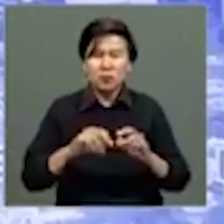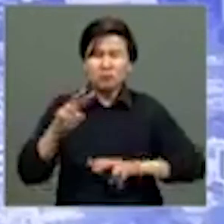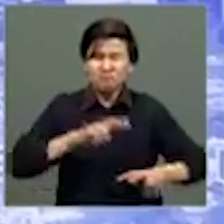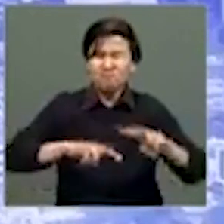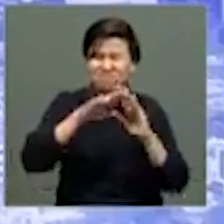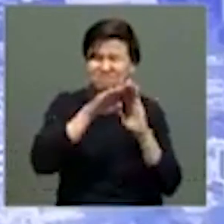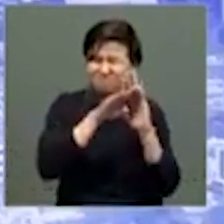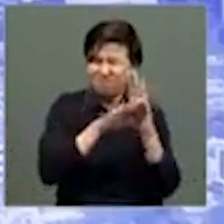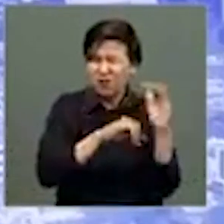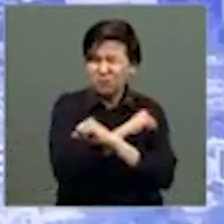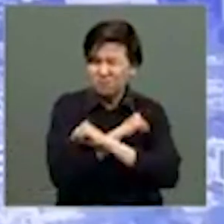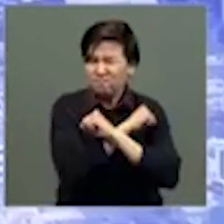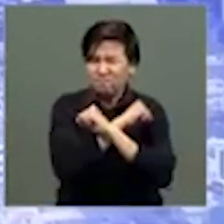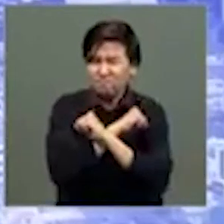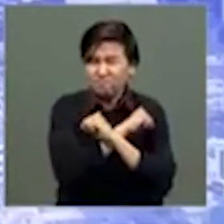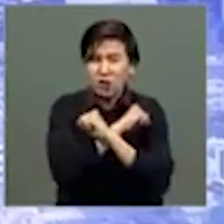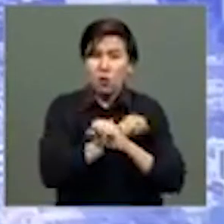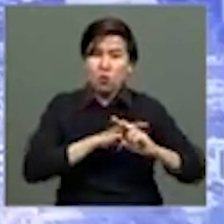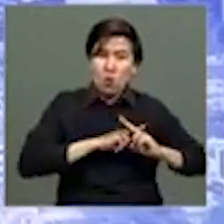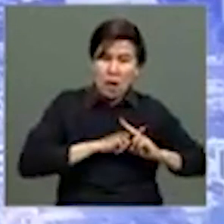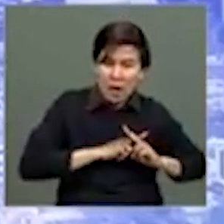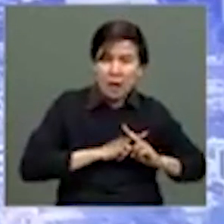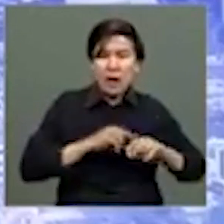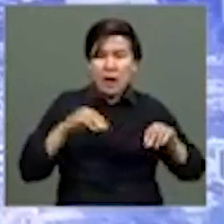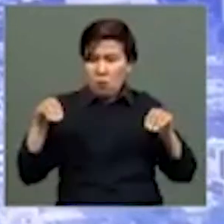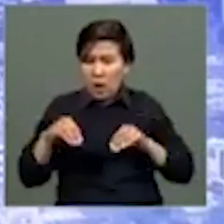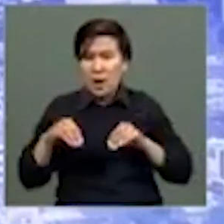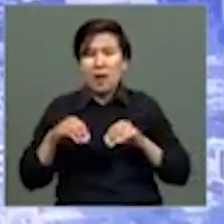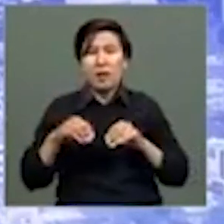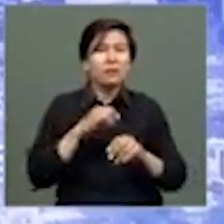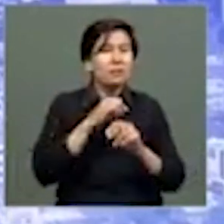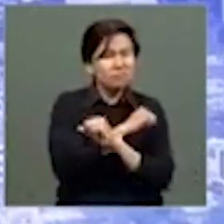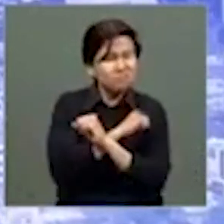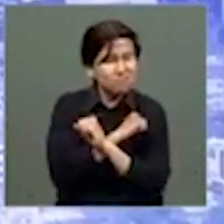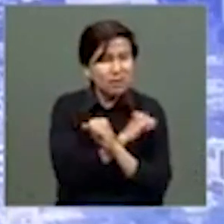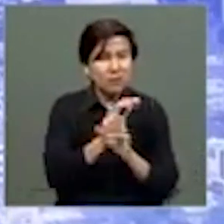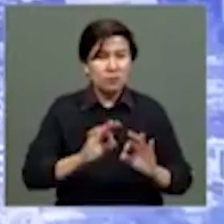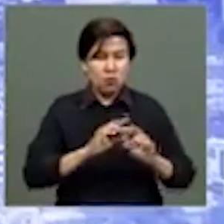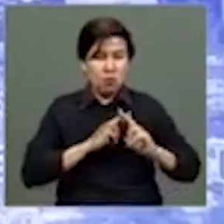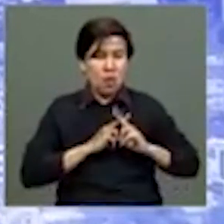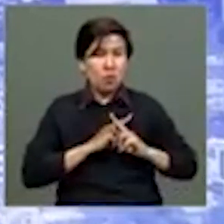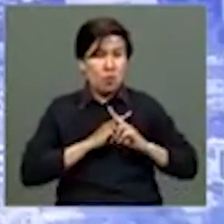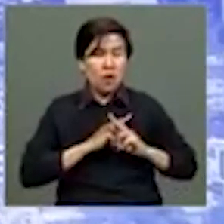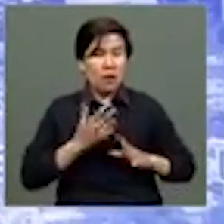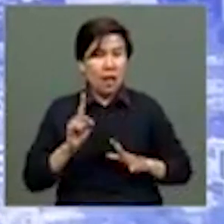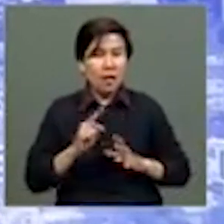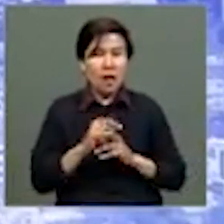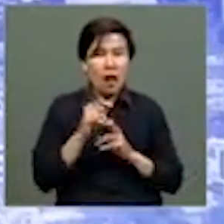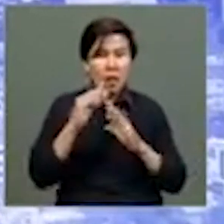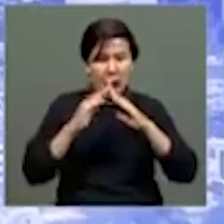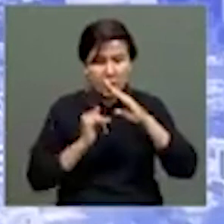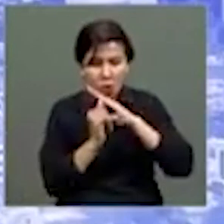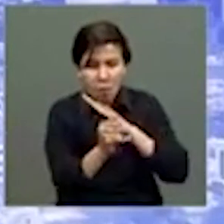งวดนะคะในส่วนของการป้องกันตนเองท่านยังคงต้องระมัดระวังอย่างต่อเนื่องไม่ว่าจะไปในชุมชนออกไปปักซ